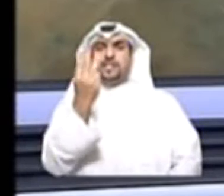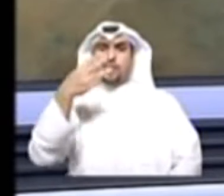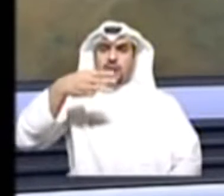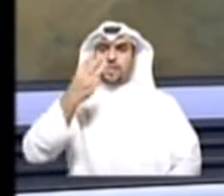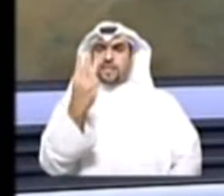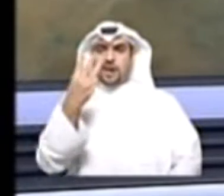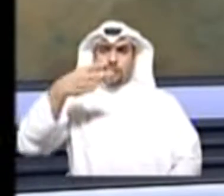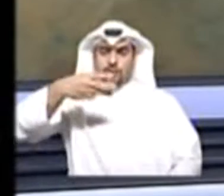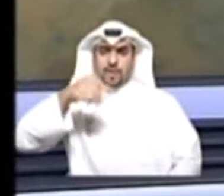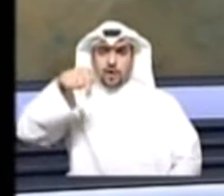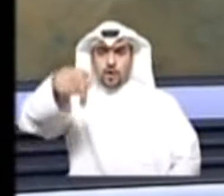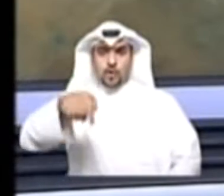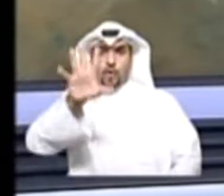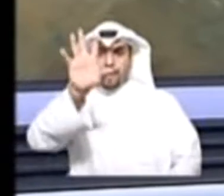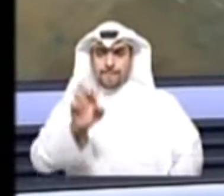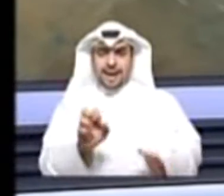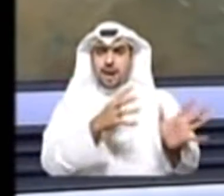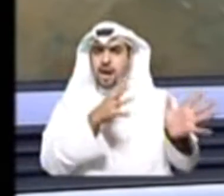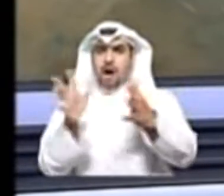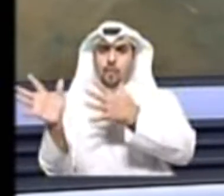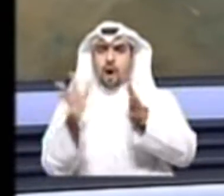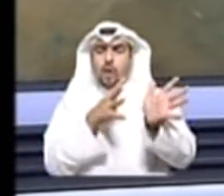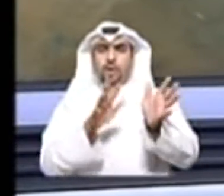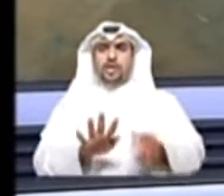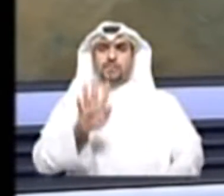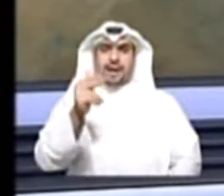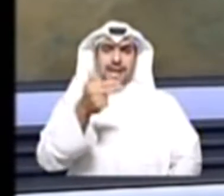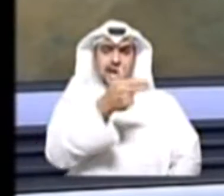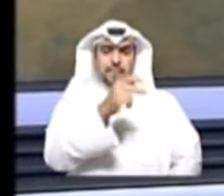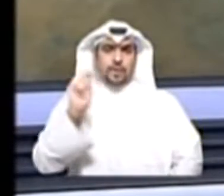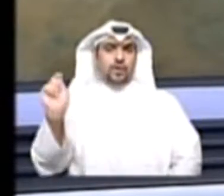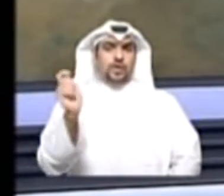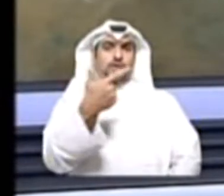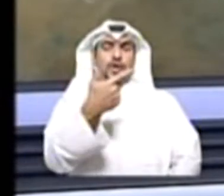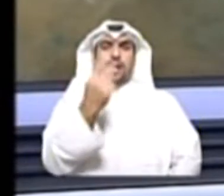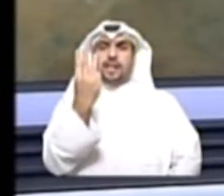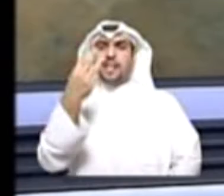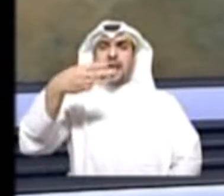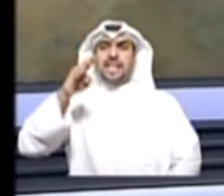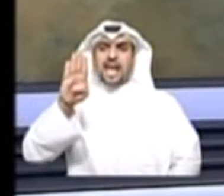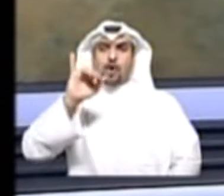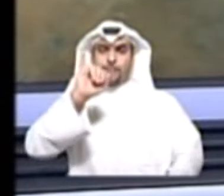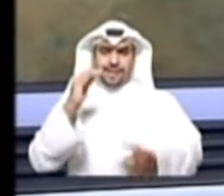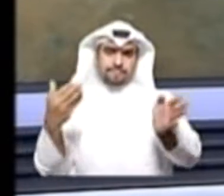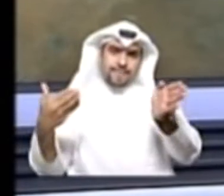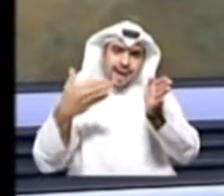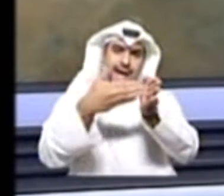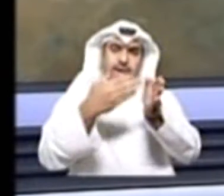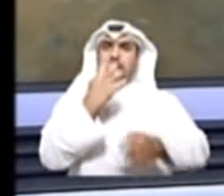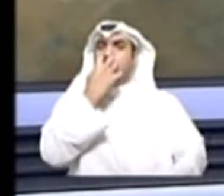والليلة الرياح راح تكون شمالية غربية، سماء صافية، سرعتها من 10 إلى 30 كيلو متر بالساعة. درجة الحرارة العظمى